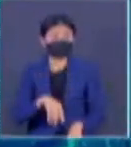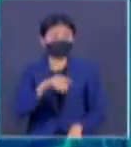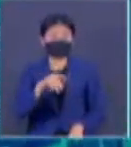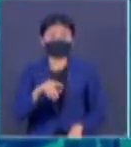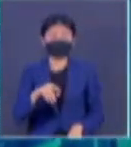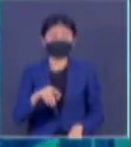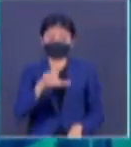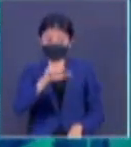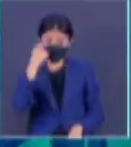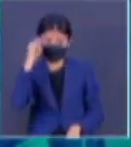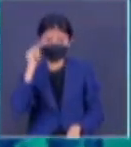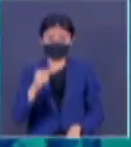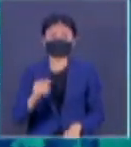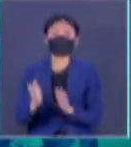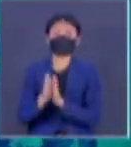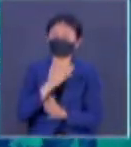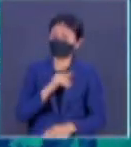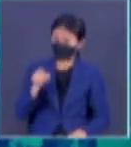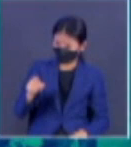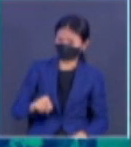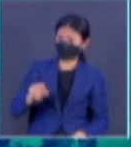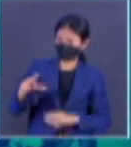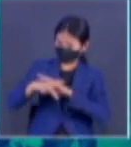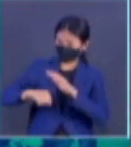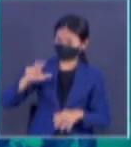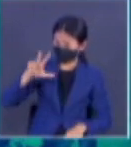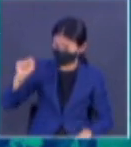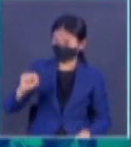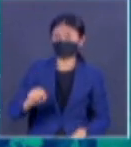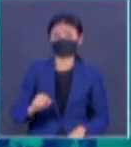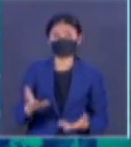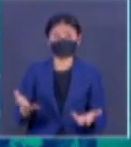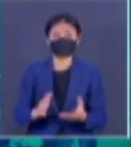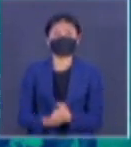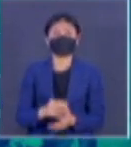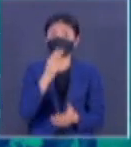300,000 บาทนะคะ อีกเรื่องนึงที่ต้องติดตามกันคือในช่วงเวลาแบบนี้ถ้าเกิดมีการปล่อยให้เล่น